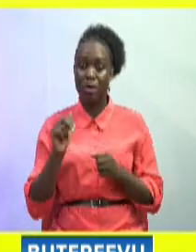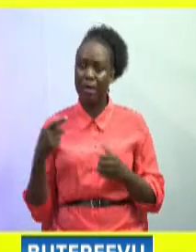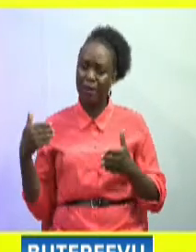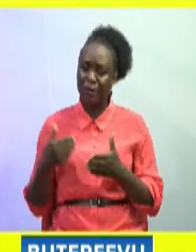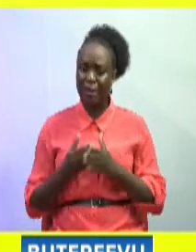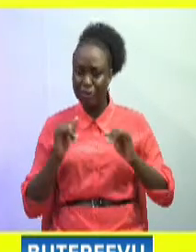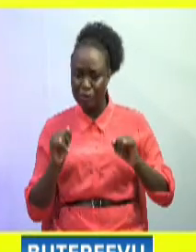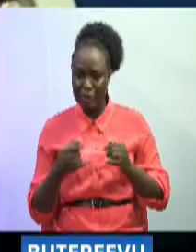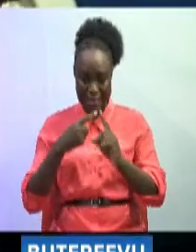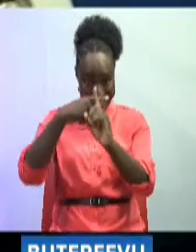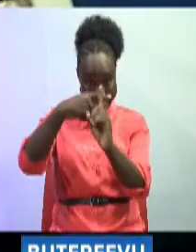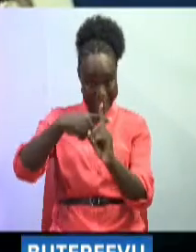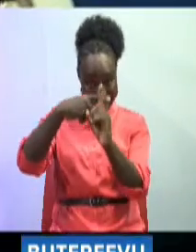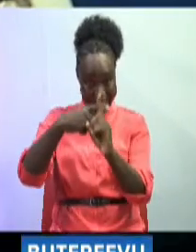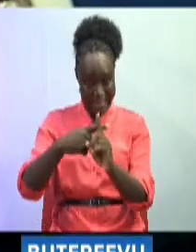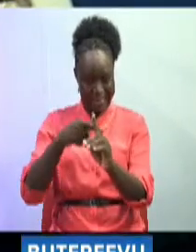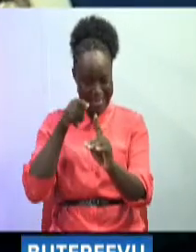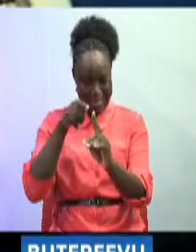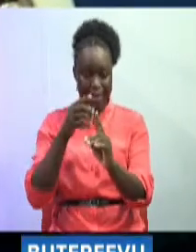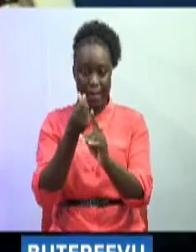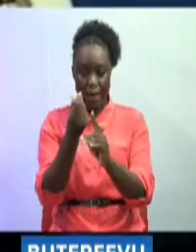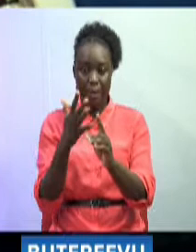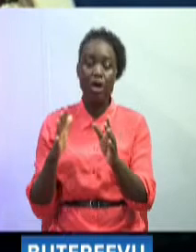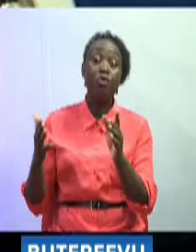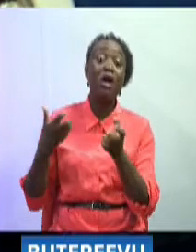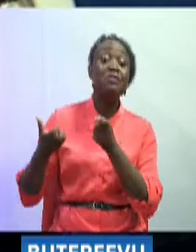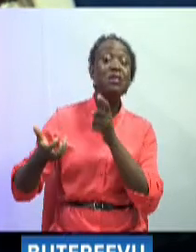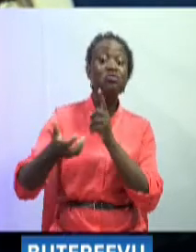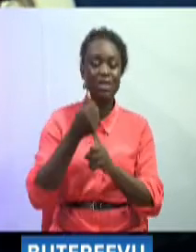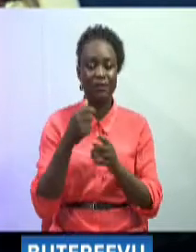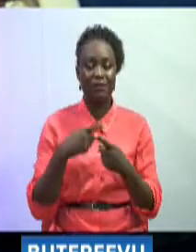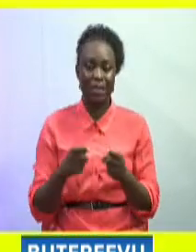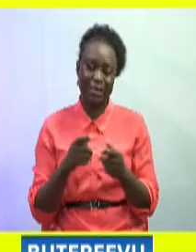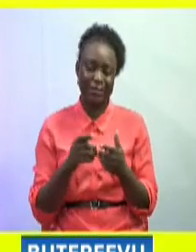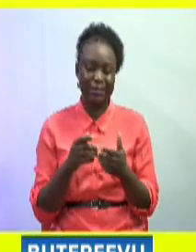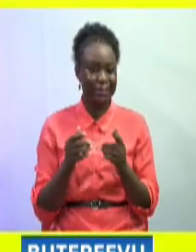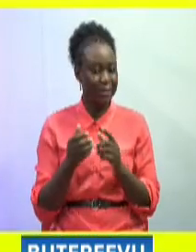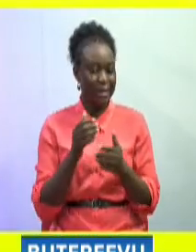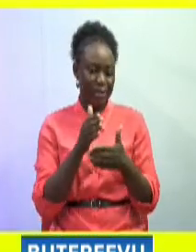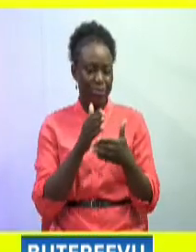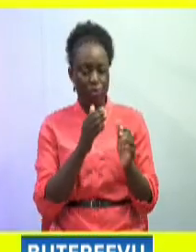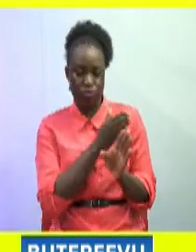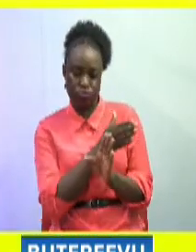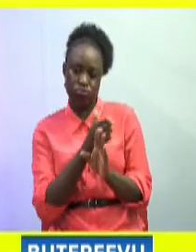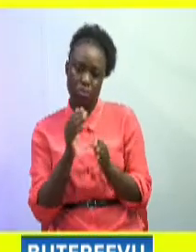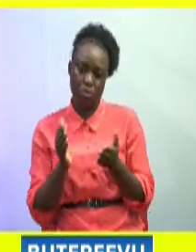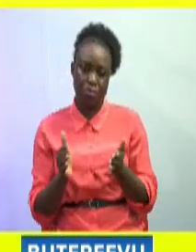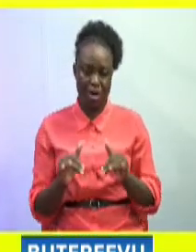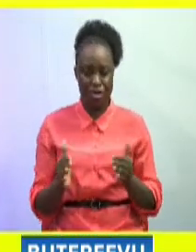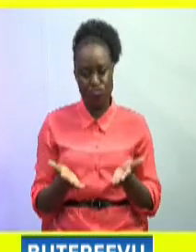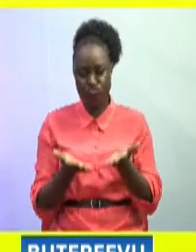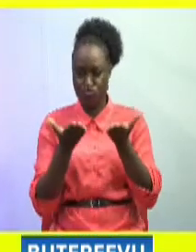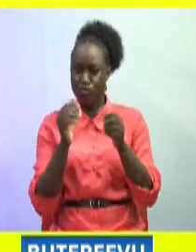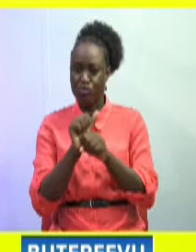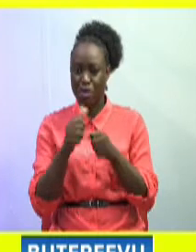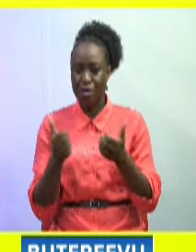batuukiriza omuwendo gw'ebyensimbi gwe babawa okusolooza mu mbeera y'omwaka guno era balinako we batuuse. The revenue performance has improved. It